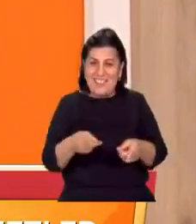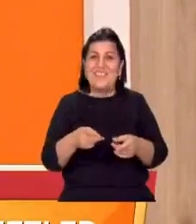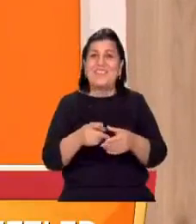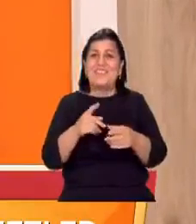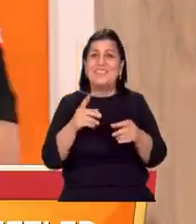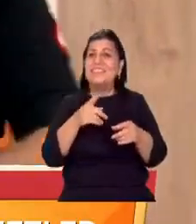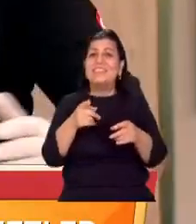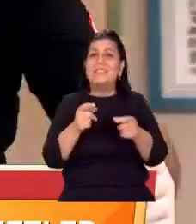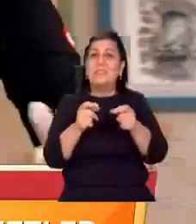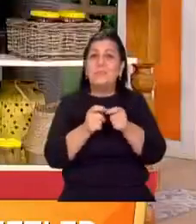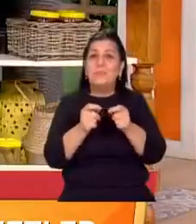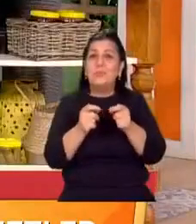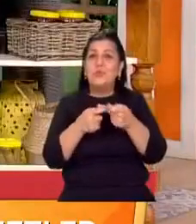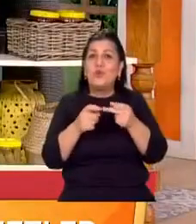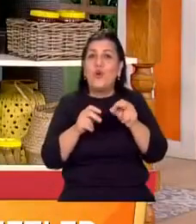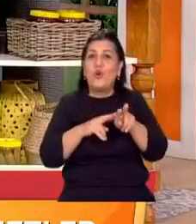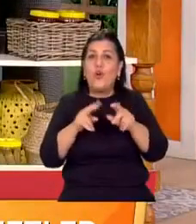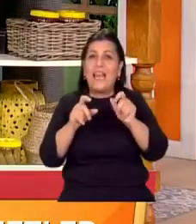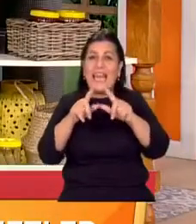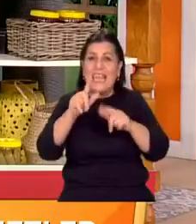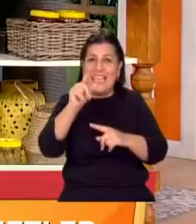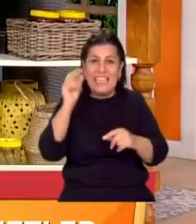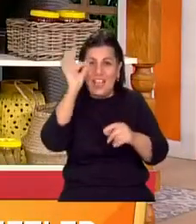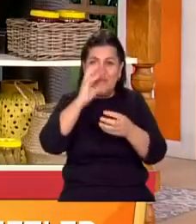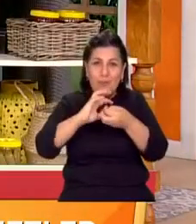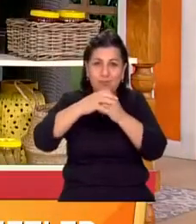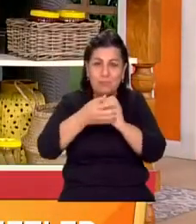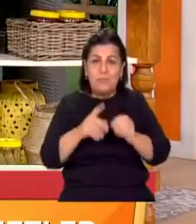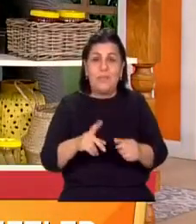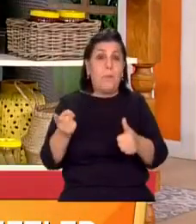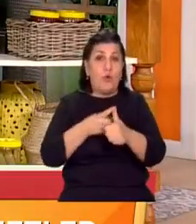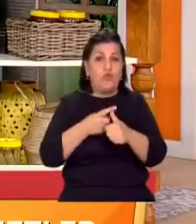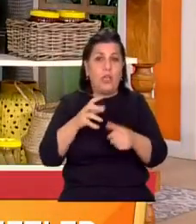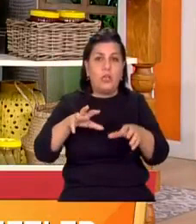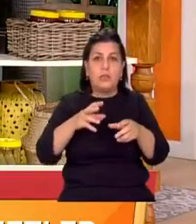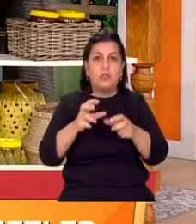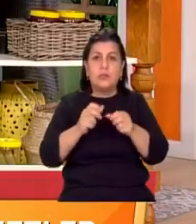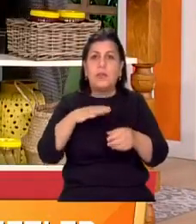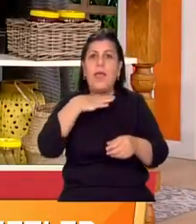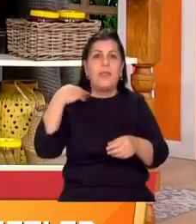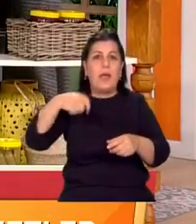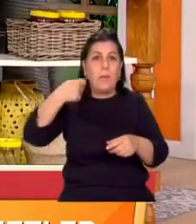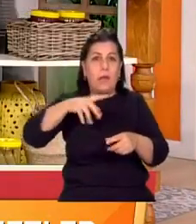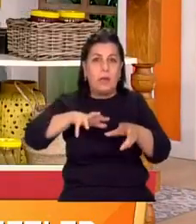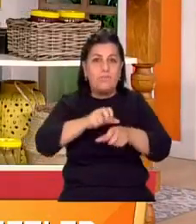çok ve işte böyle havuç larla domateslerle bir çekme uydu köfte yoğurmak istiyorum